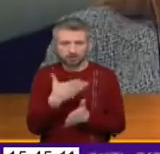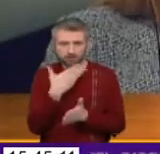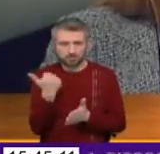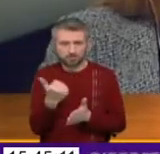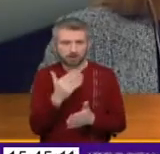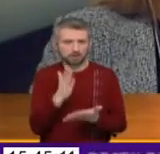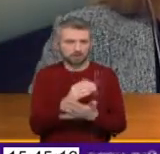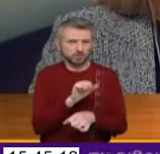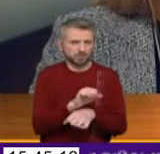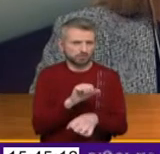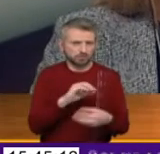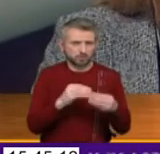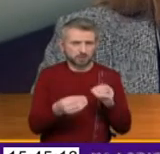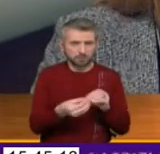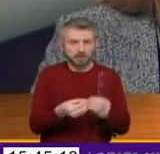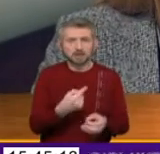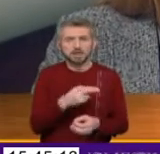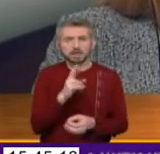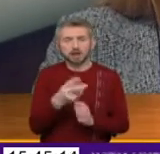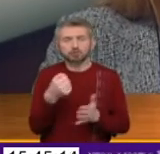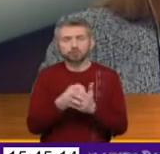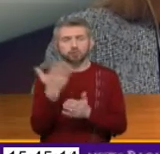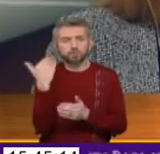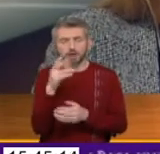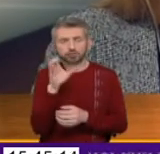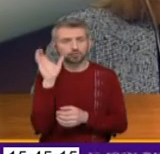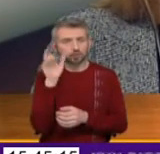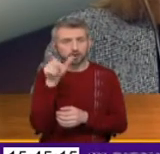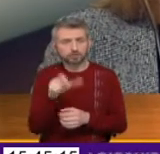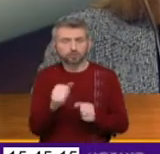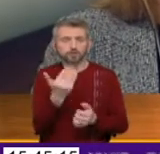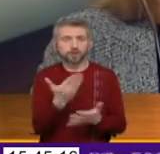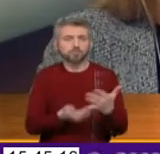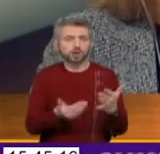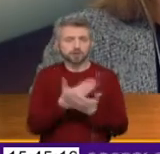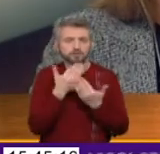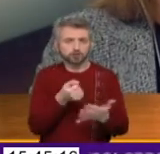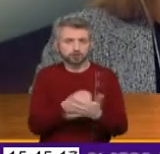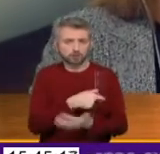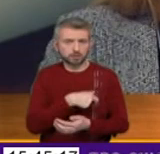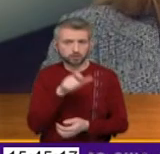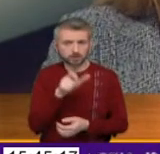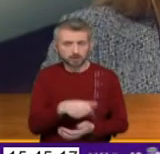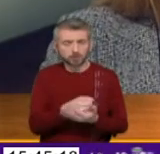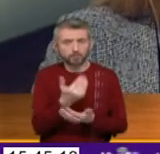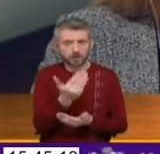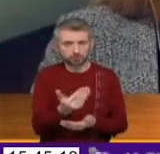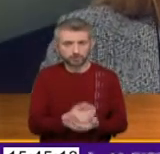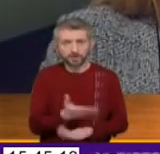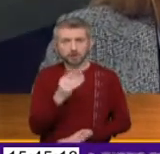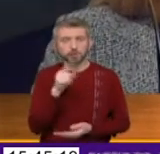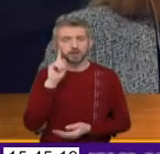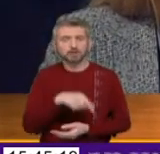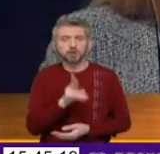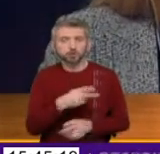якісь зупинки, знову ж таки, як і до попереднього слухача, можу вам порадити звернутися до депутата, до вашого, якщо ви